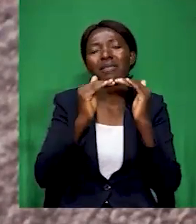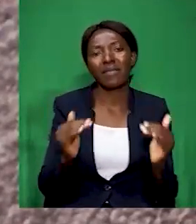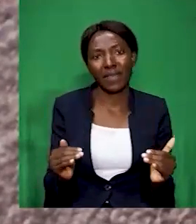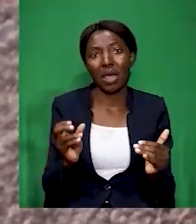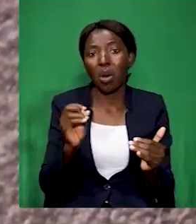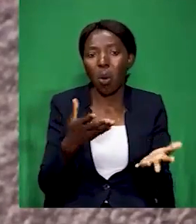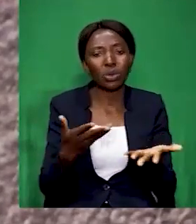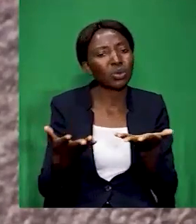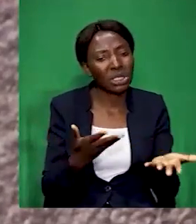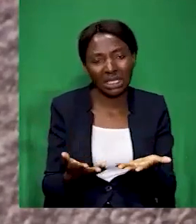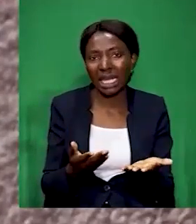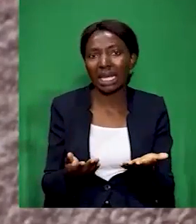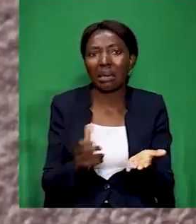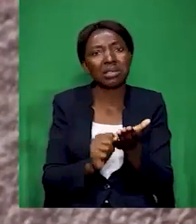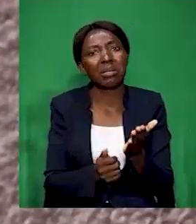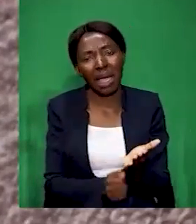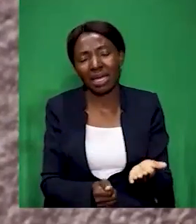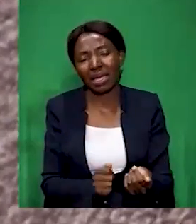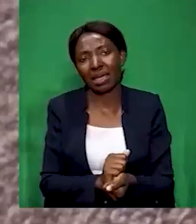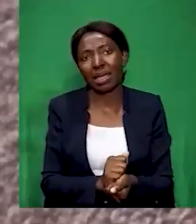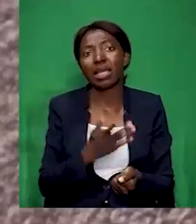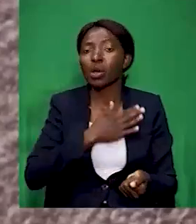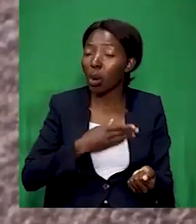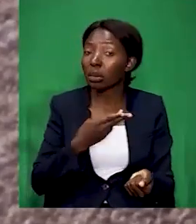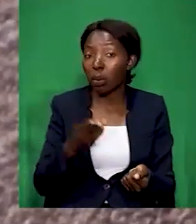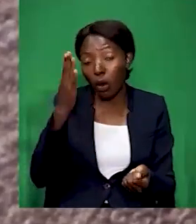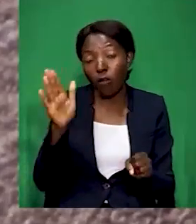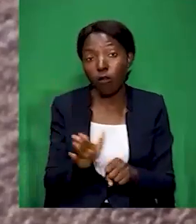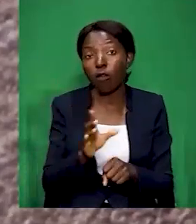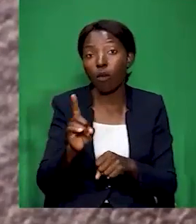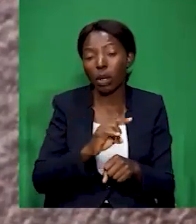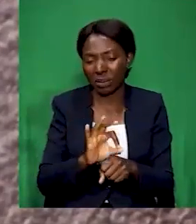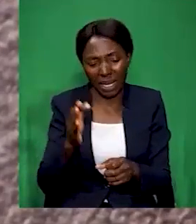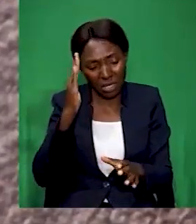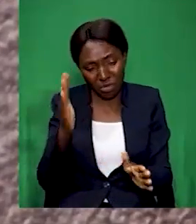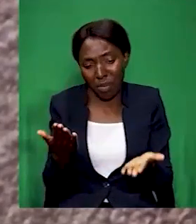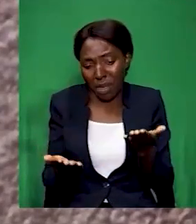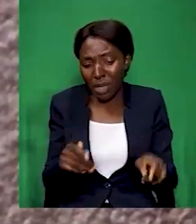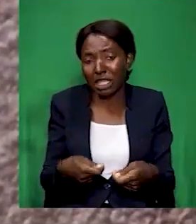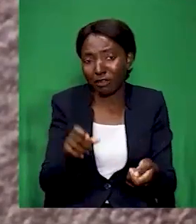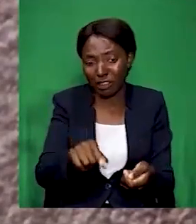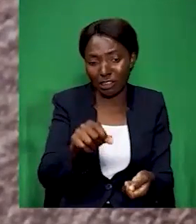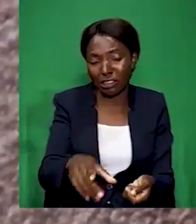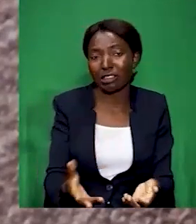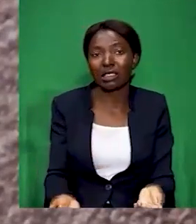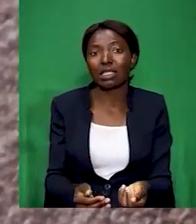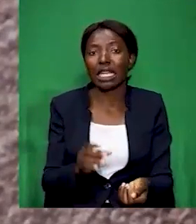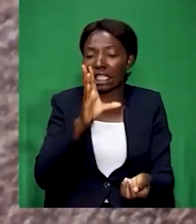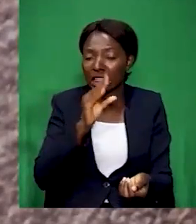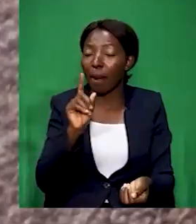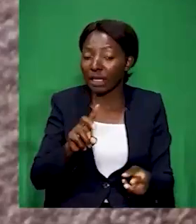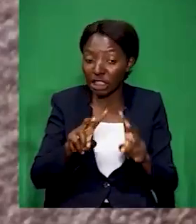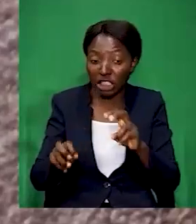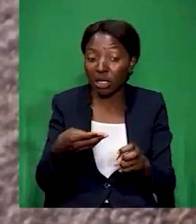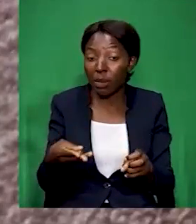kana kungogoviwa kwechibage chaipiwa vanhu hatizivi kana vaipiwa mbeu kana kwanzi ngakutsvakwe vanhu